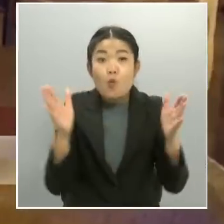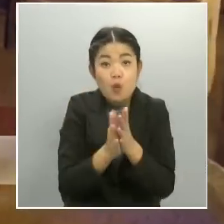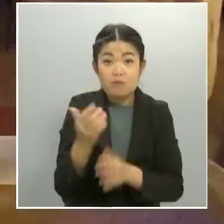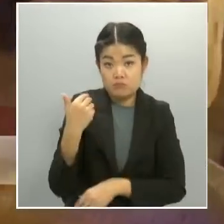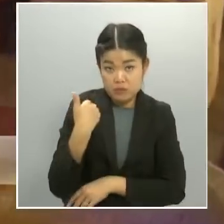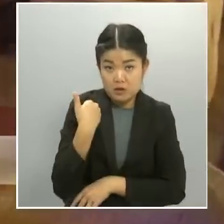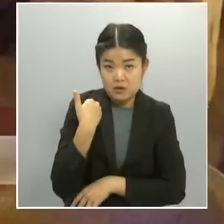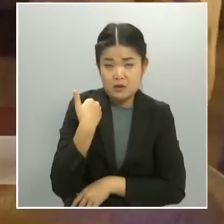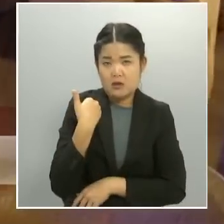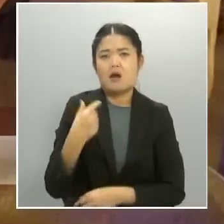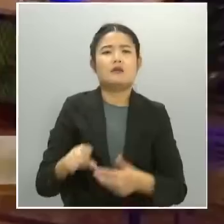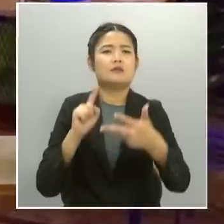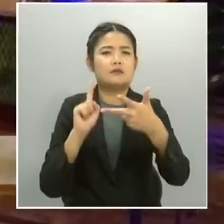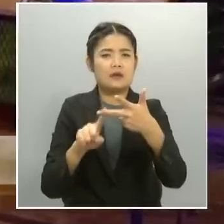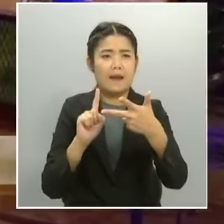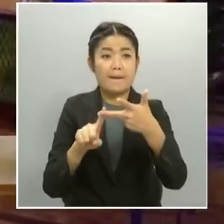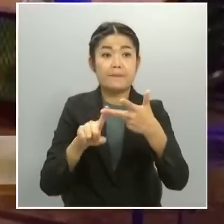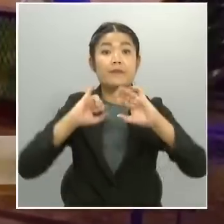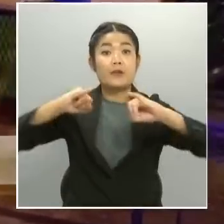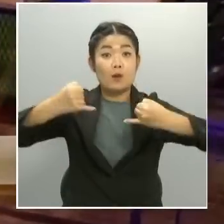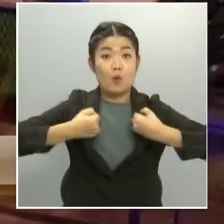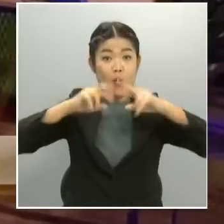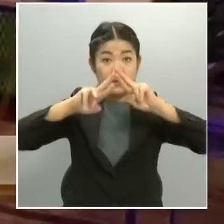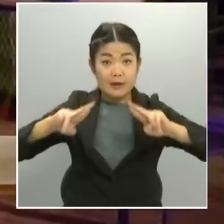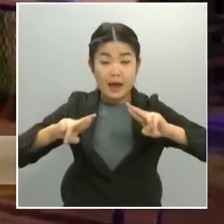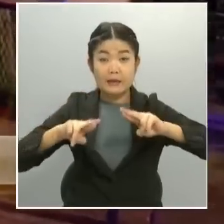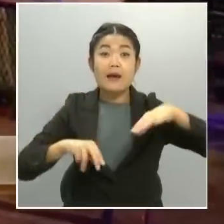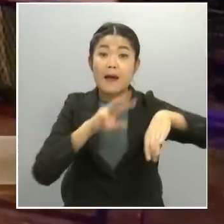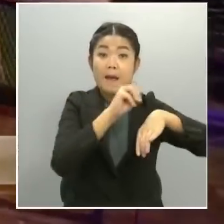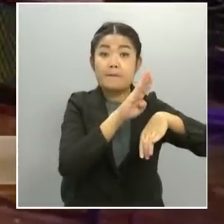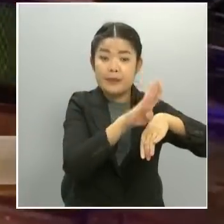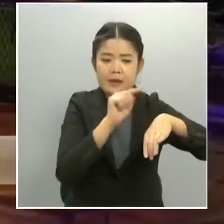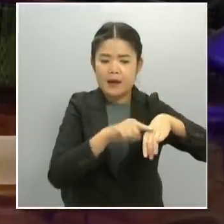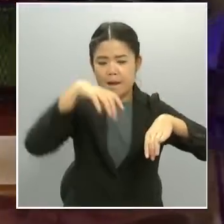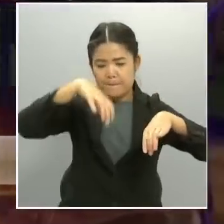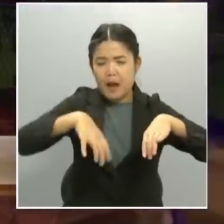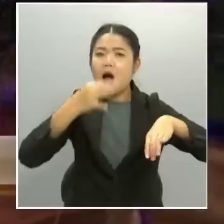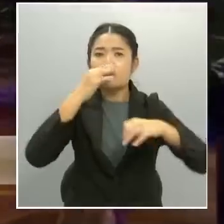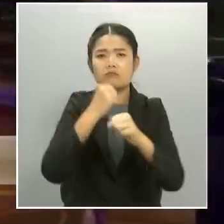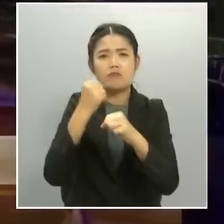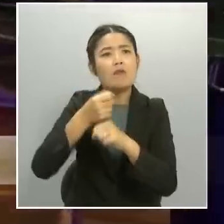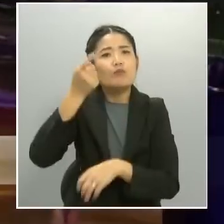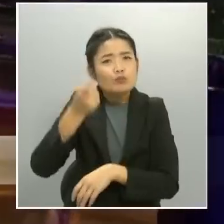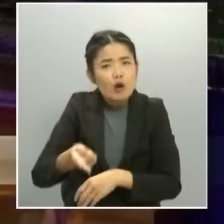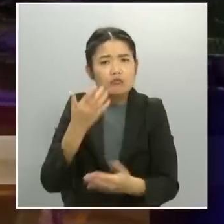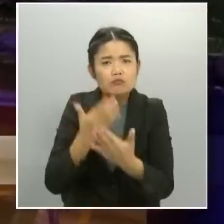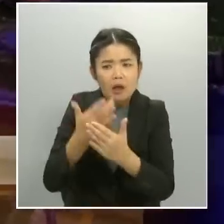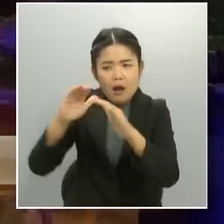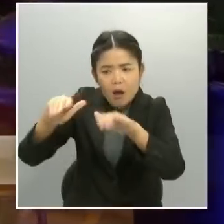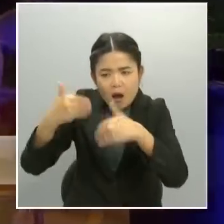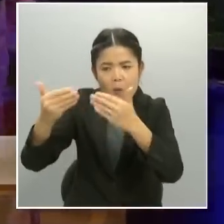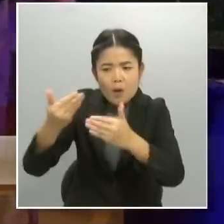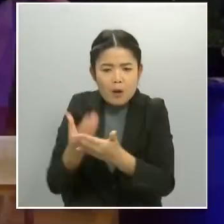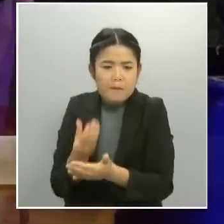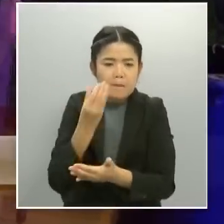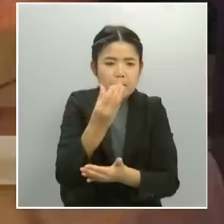และข้อที่3ในมุมผู้ประกอบการเมาเท่นบีเขาอาจจะมองว่าเขาอาจจะทำหมากินเพื่อจะหาเงินไปชดเชยเยียวยาหรือ